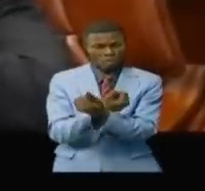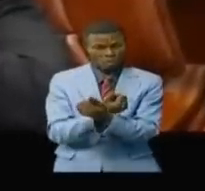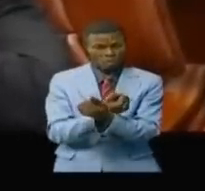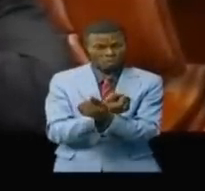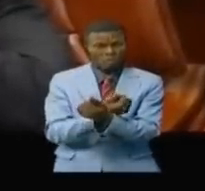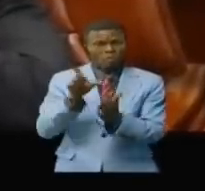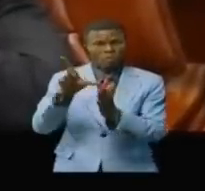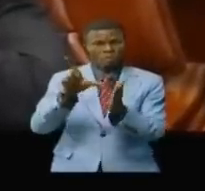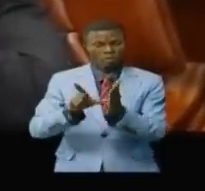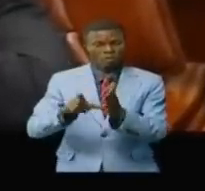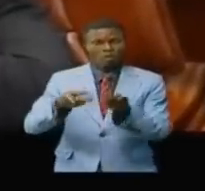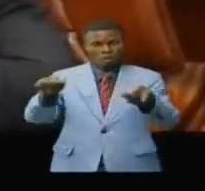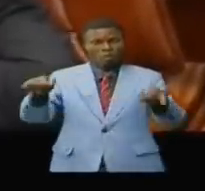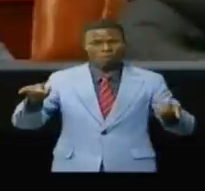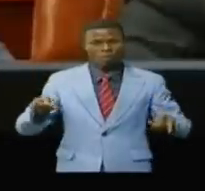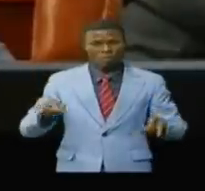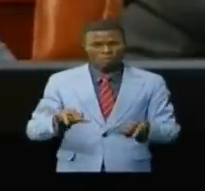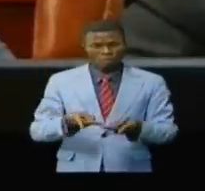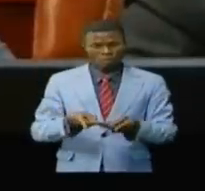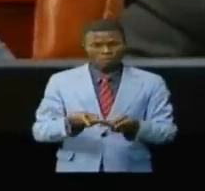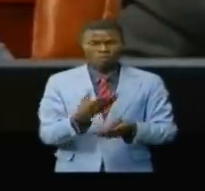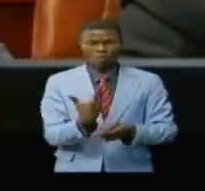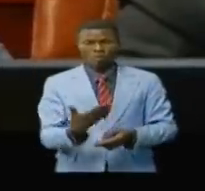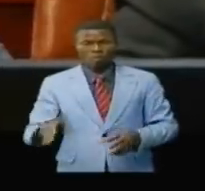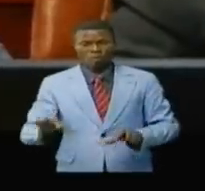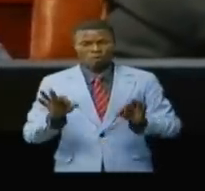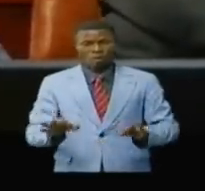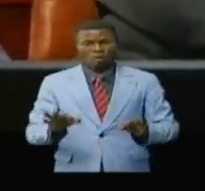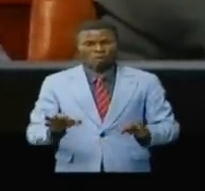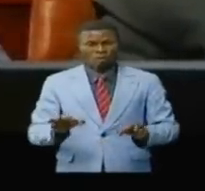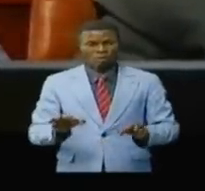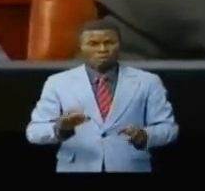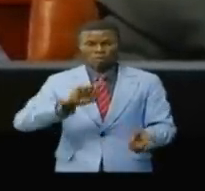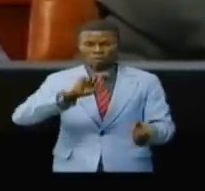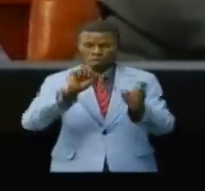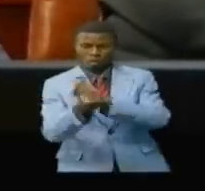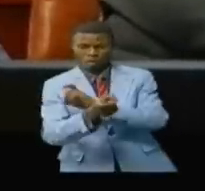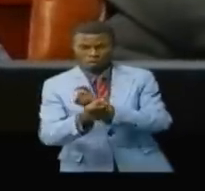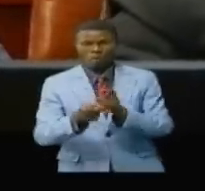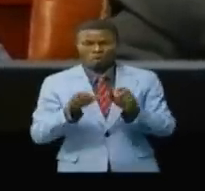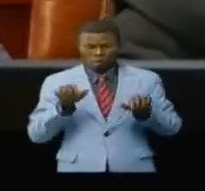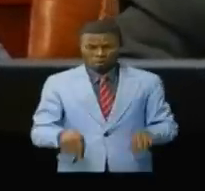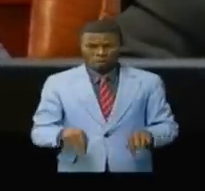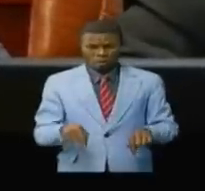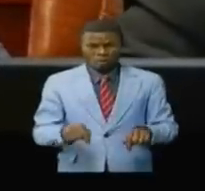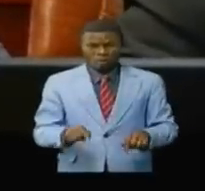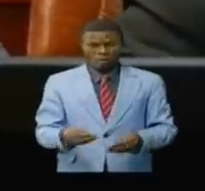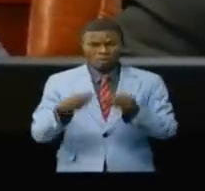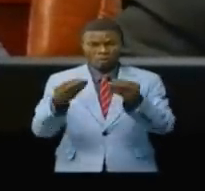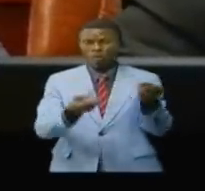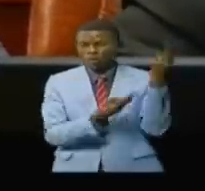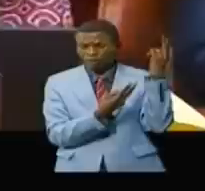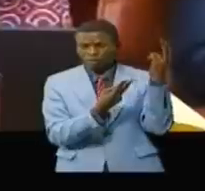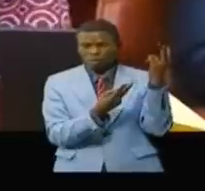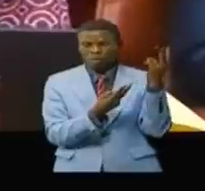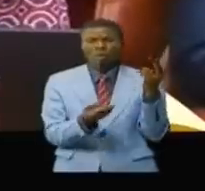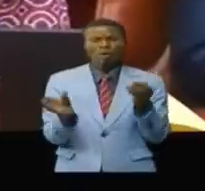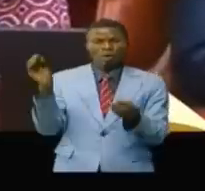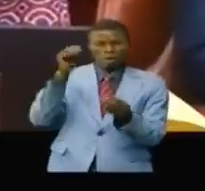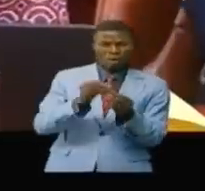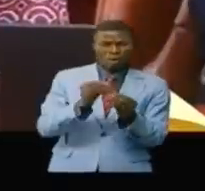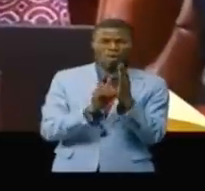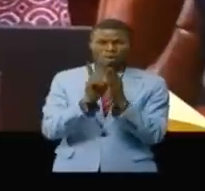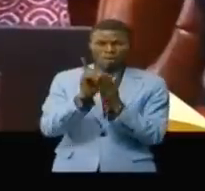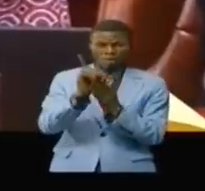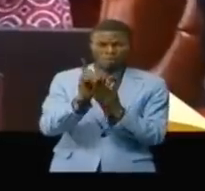normes environnementales les ressources naturelles et de les transformer localement pour donner une valeur ajoutée et aussi